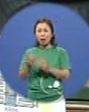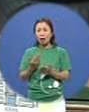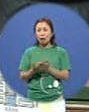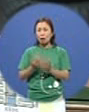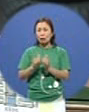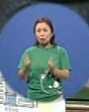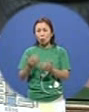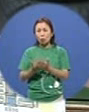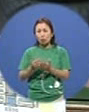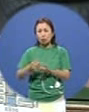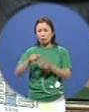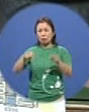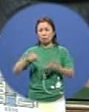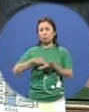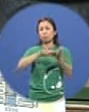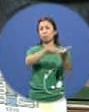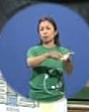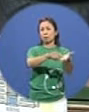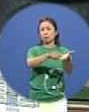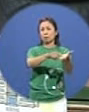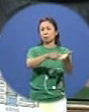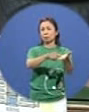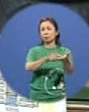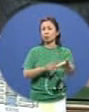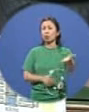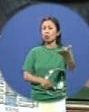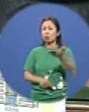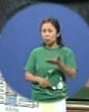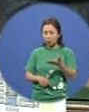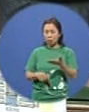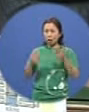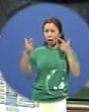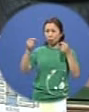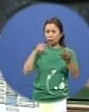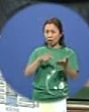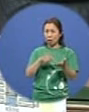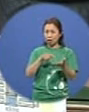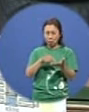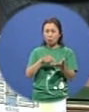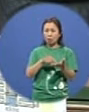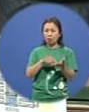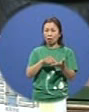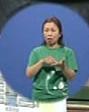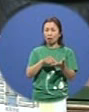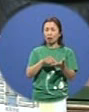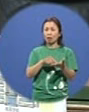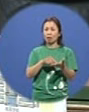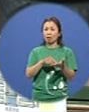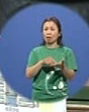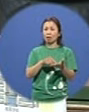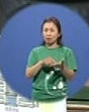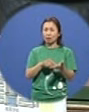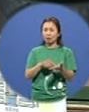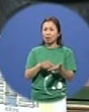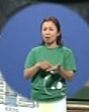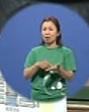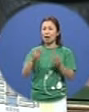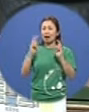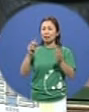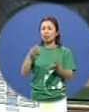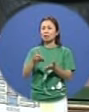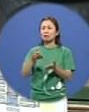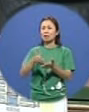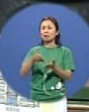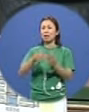すると大学生はこう色々勉強してねそれであのここへあの会社説明会とかどんどん行く